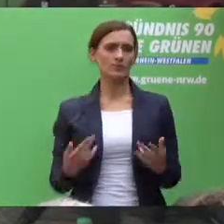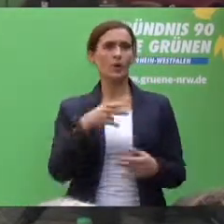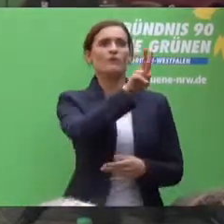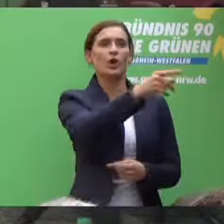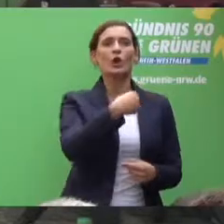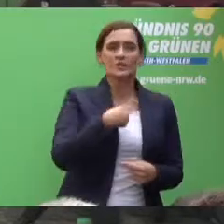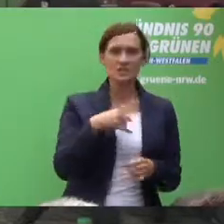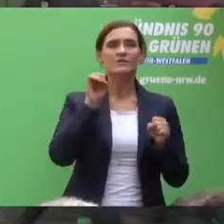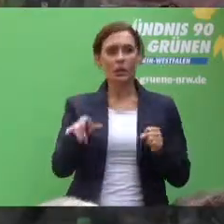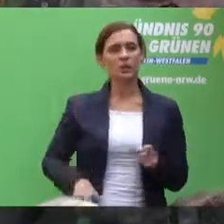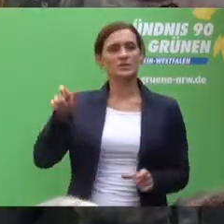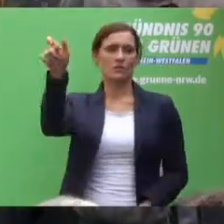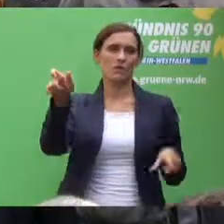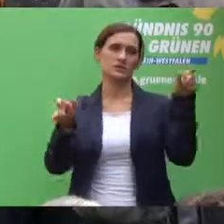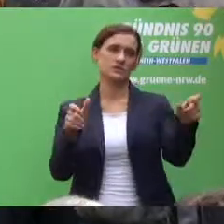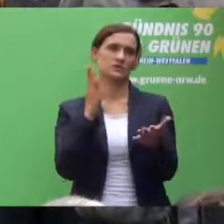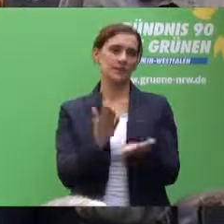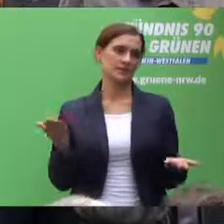uns das leisten.